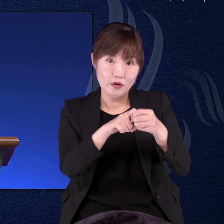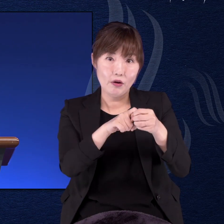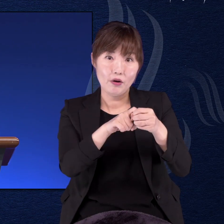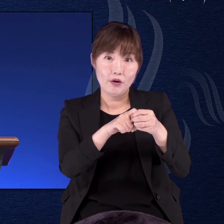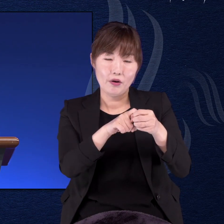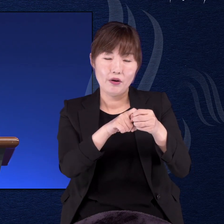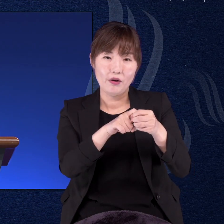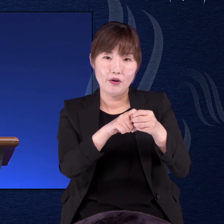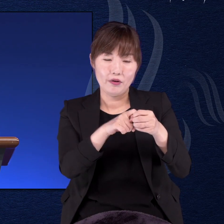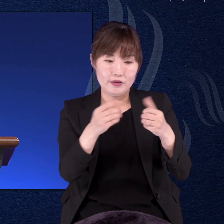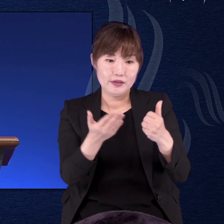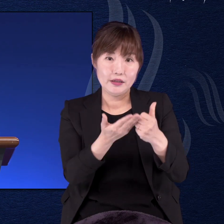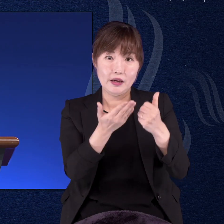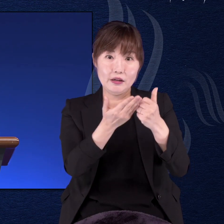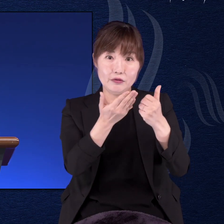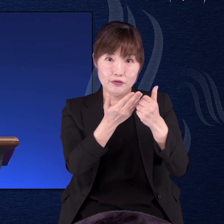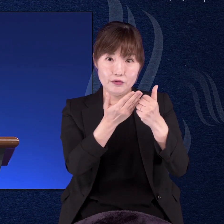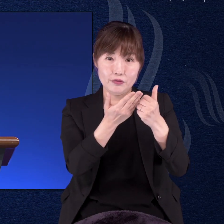번째는